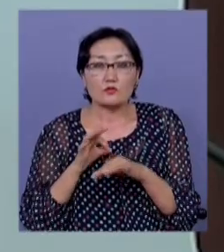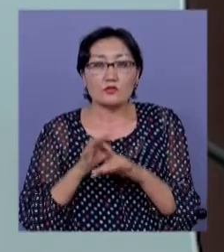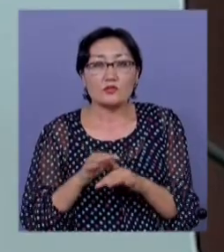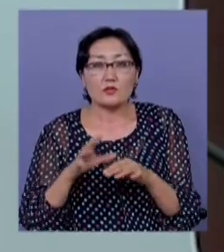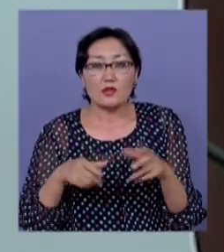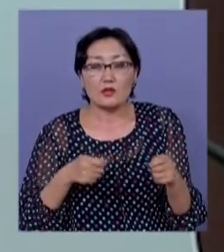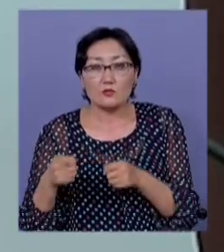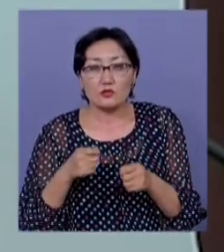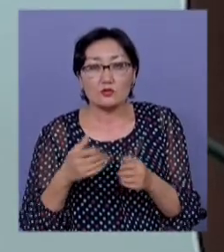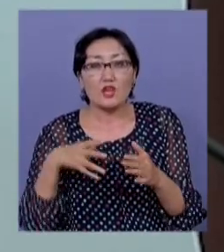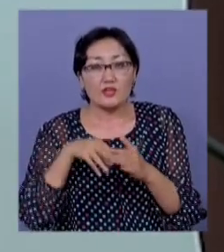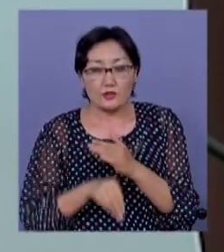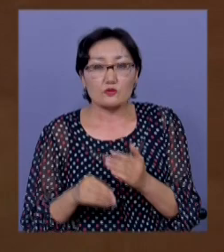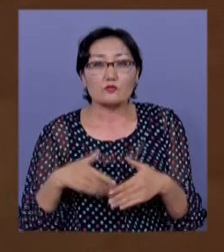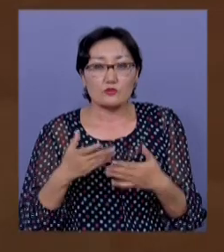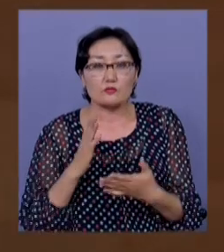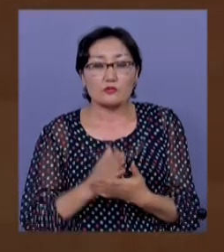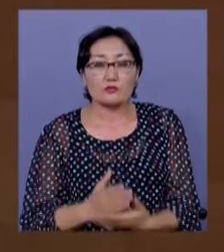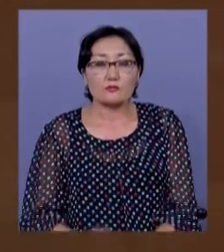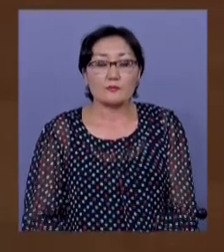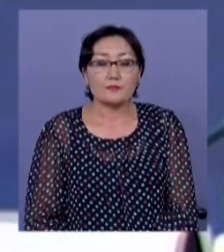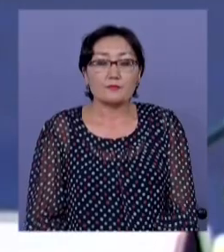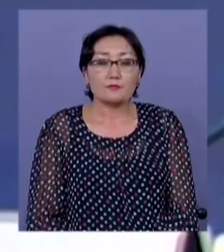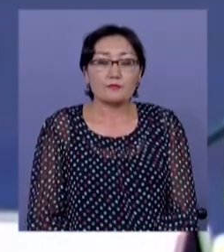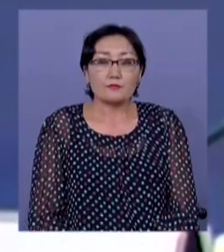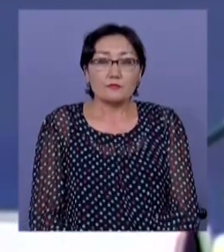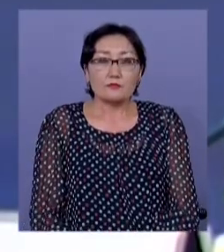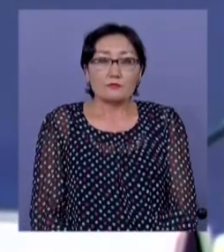әкімшілік түрін енгізу ұсынылып отыр.